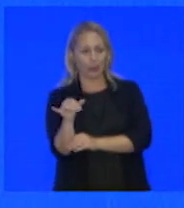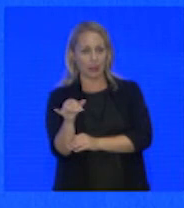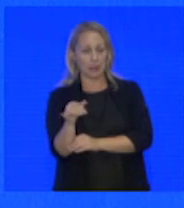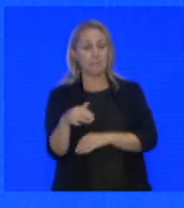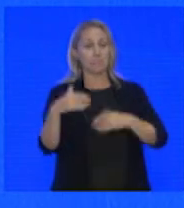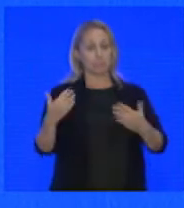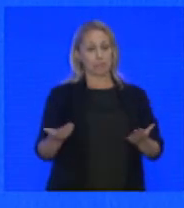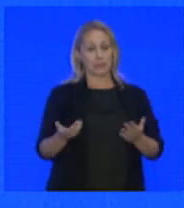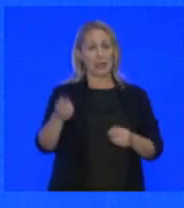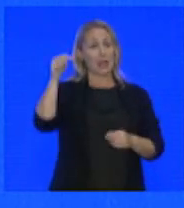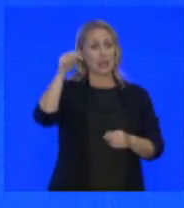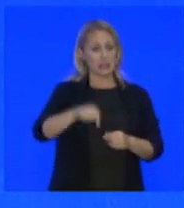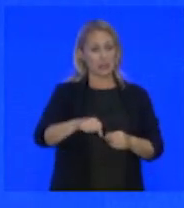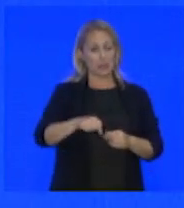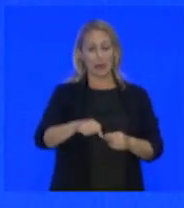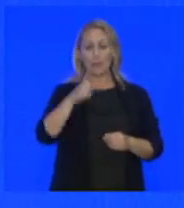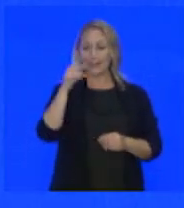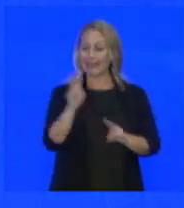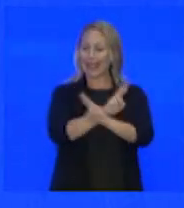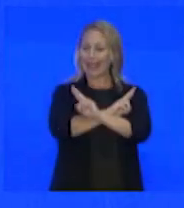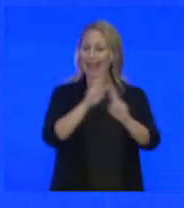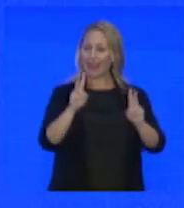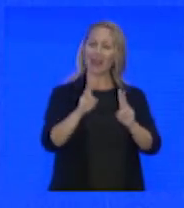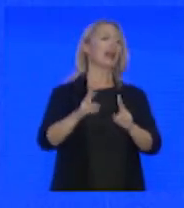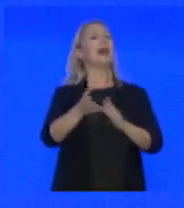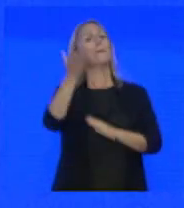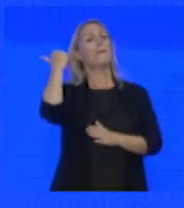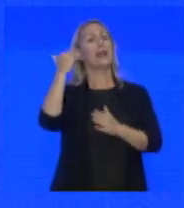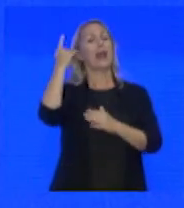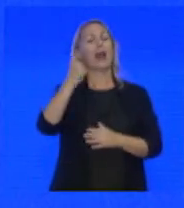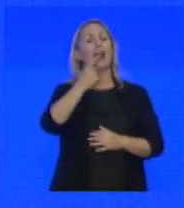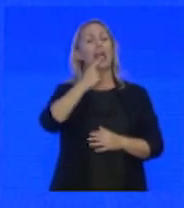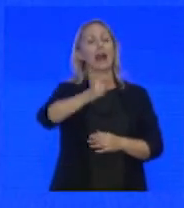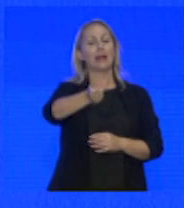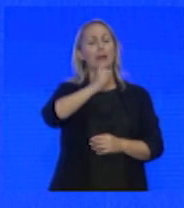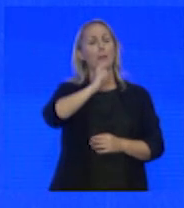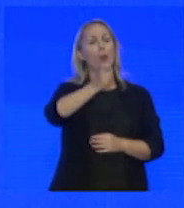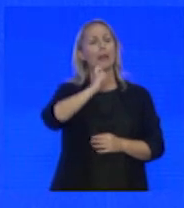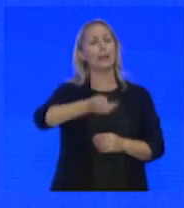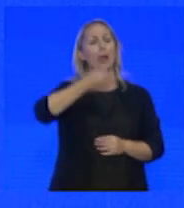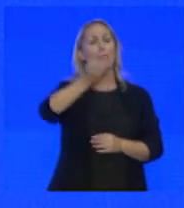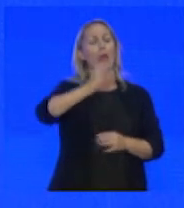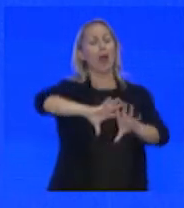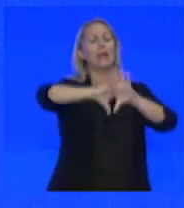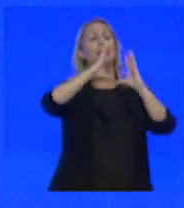ξεχωρίσει κάτι συγκεκριμένο από τις γενικόλογες λύσεις μέτρων που έμειναν κενό